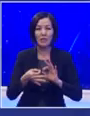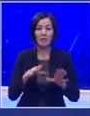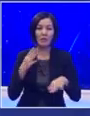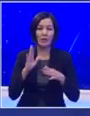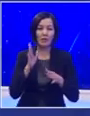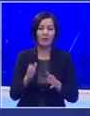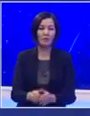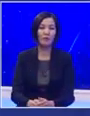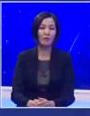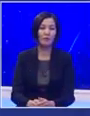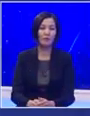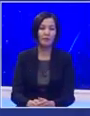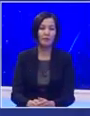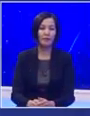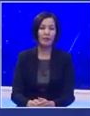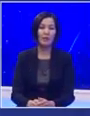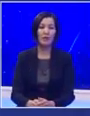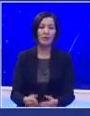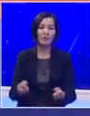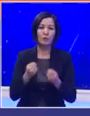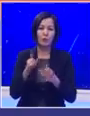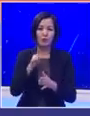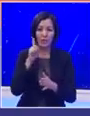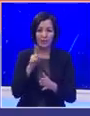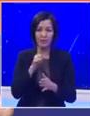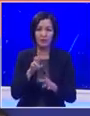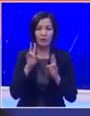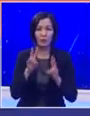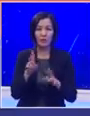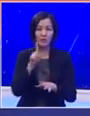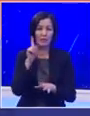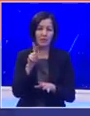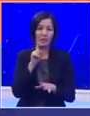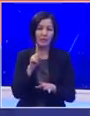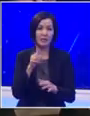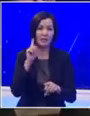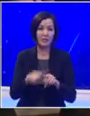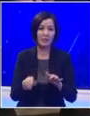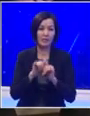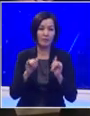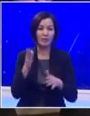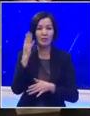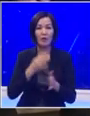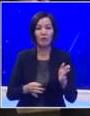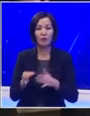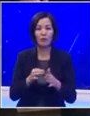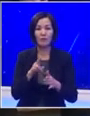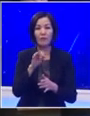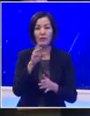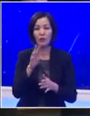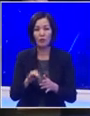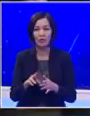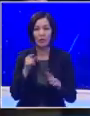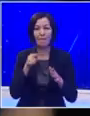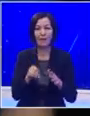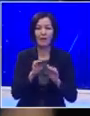болам. Панкратион жас спорт түрі. Әйтсе де жастар арасында жылдам дамып келеді. Қазір күні Алматы облысында панкратионмен 1000-нан